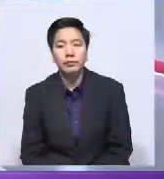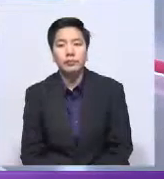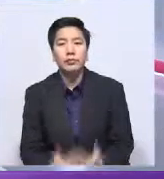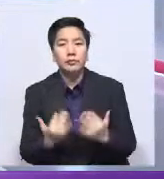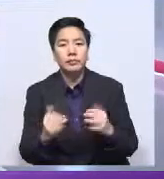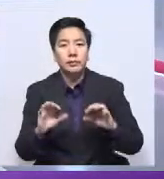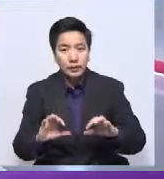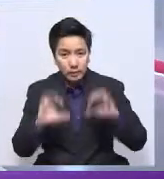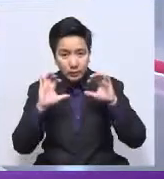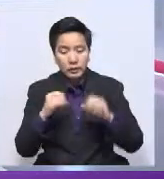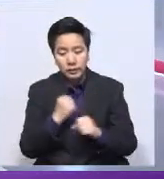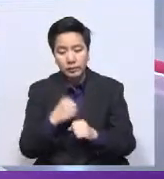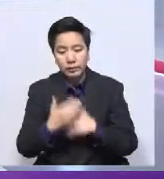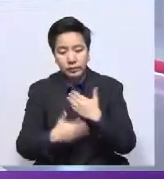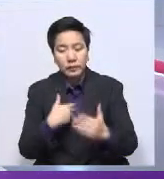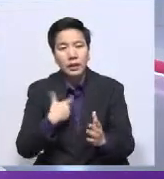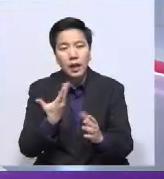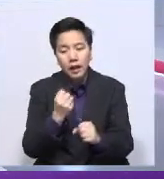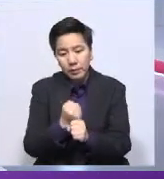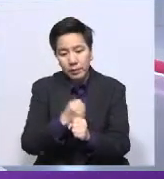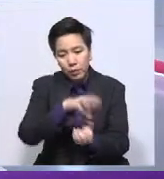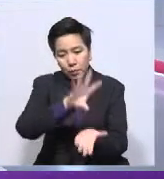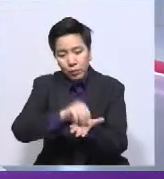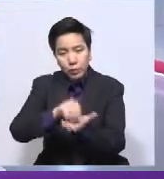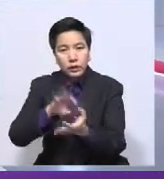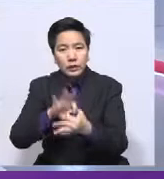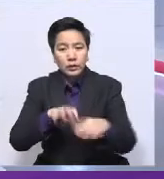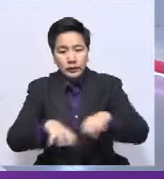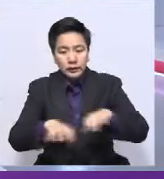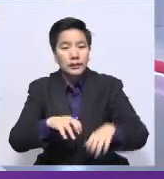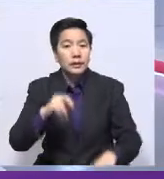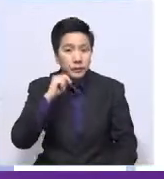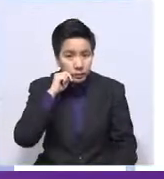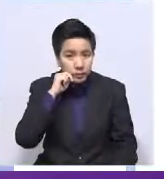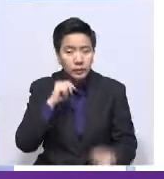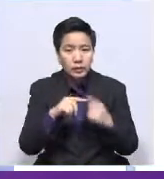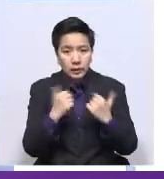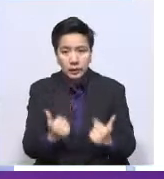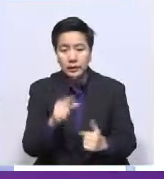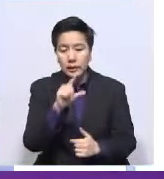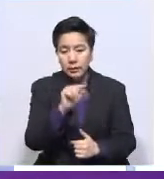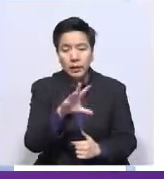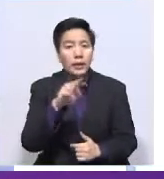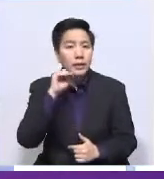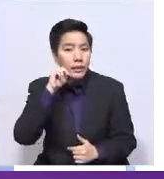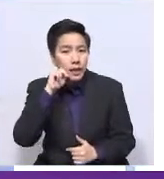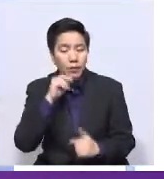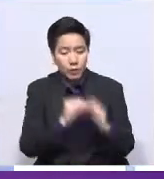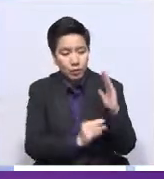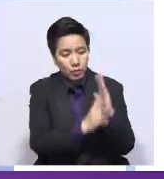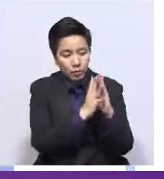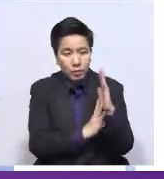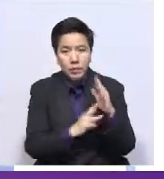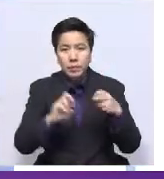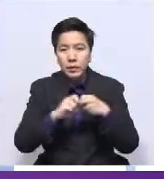ขณะที่รัฐบาลนะครับได้เดินหน้าจัดเก็บฐานข้อมูลการบริหารจัดการทรัพยากรน้ำนะครับใน25ลุ่มแม่น้ำทั่วประเทศเพื่อที่จะไปลด